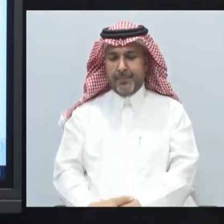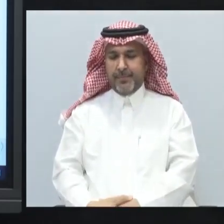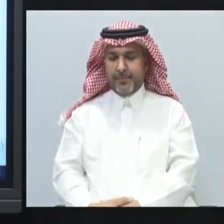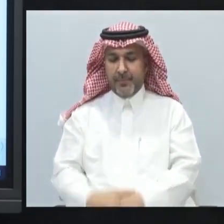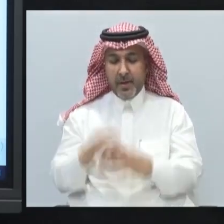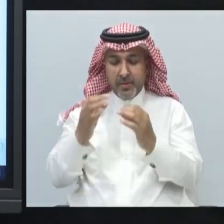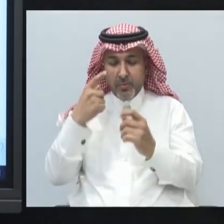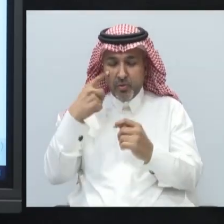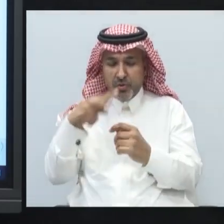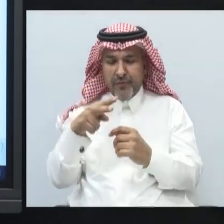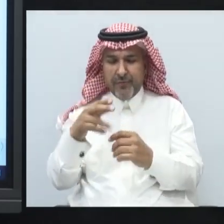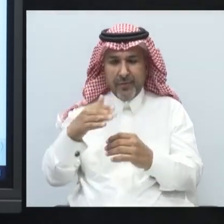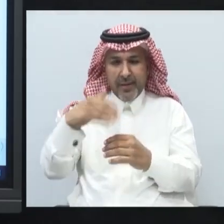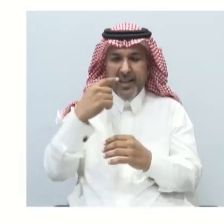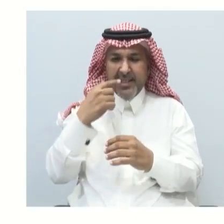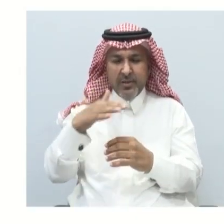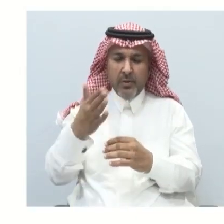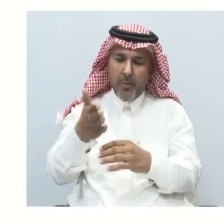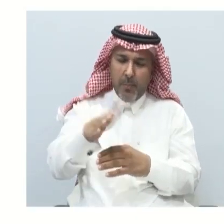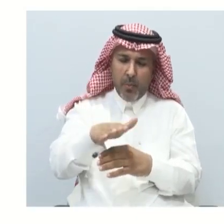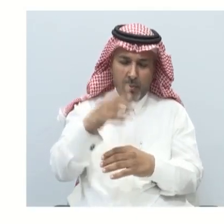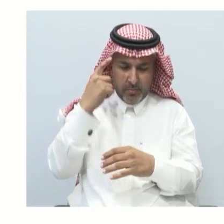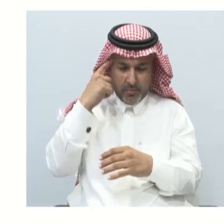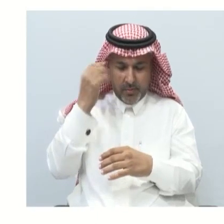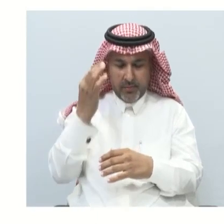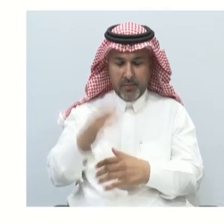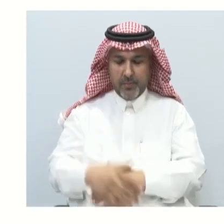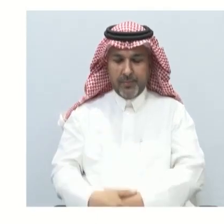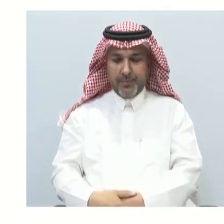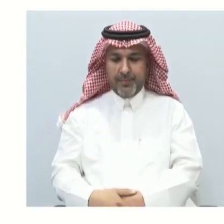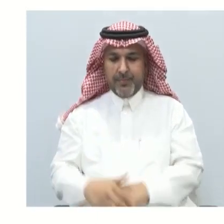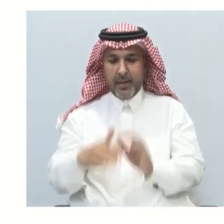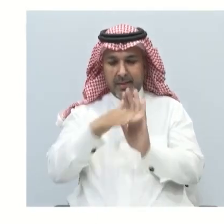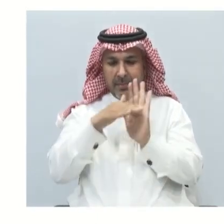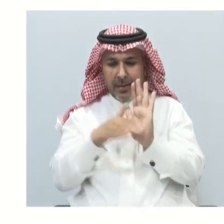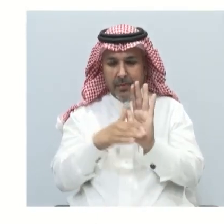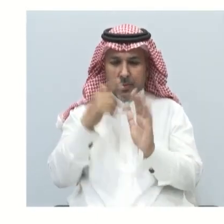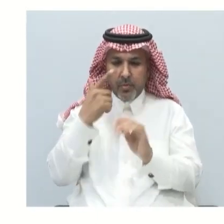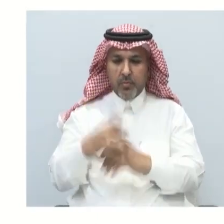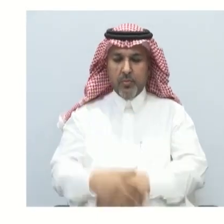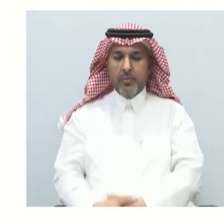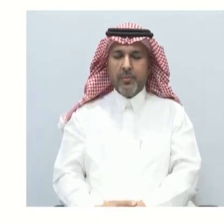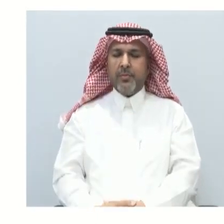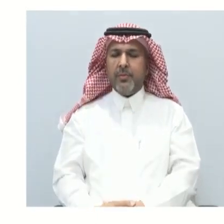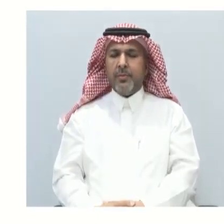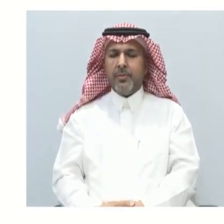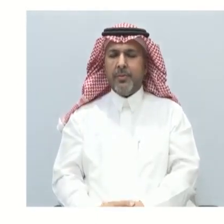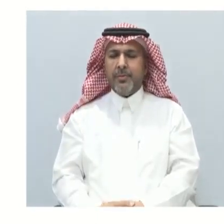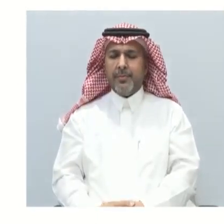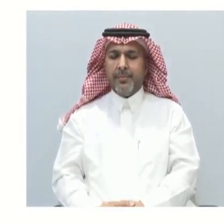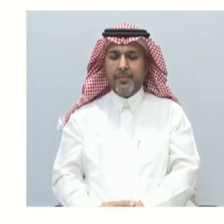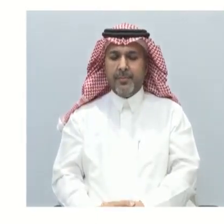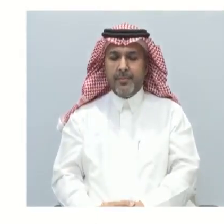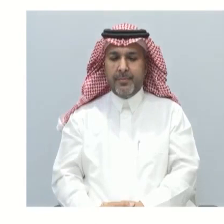ويعتبر بهذا الامر نشوف الفقره ب انخفاض الانبعاث الكربوني مرهون بخفض